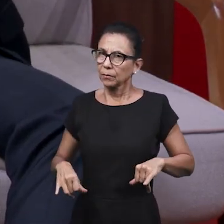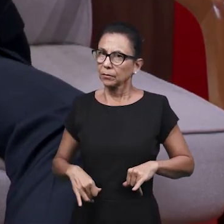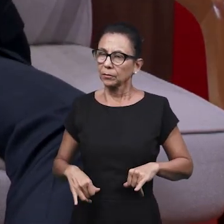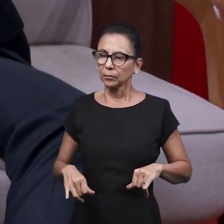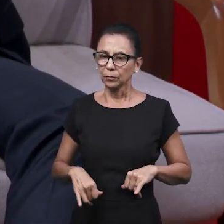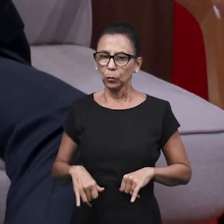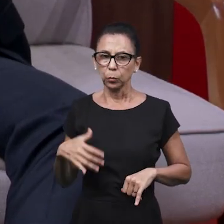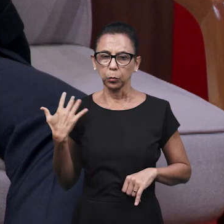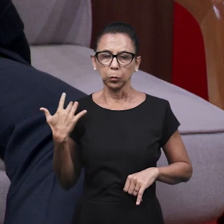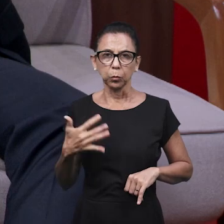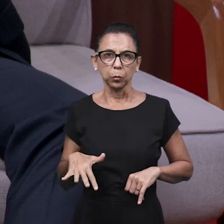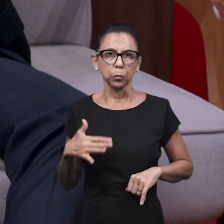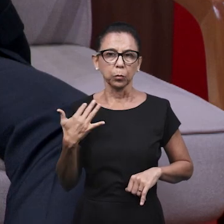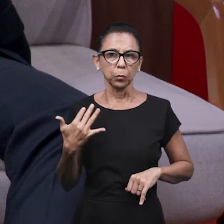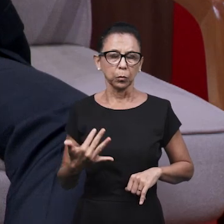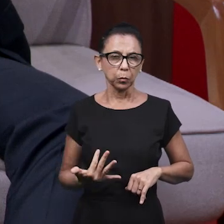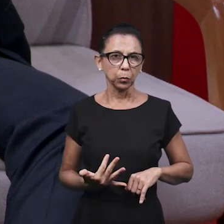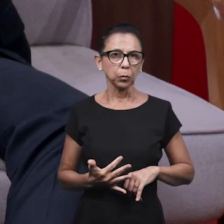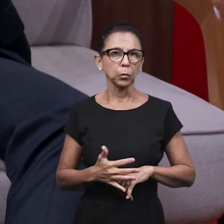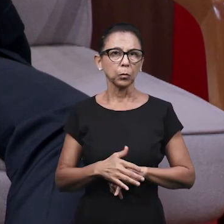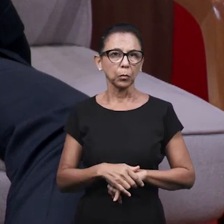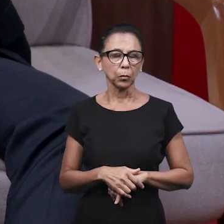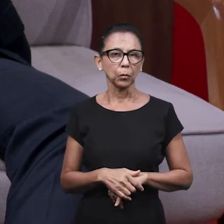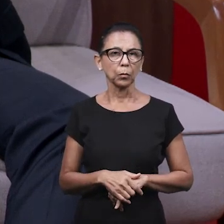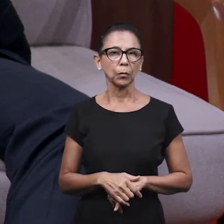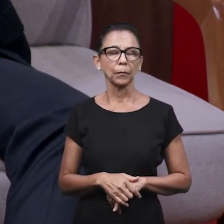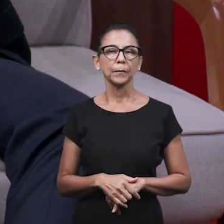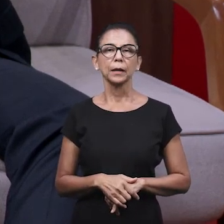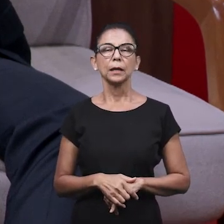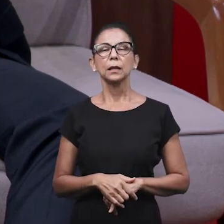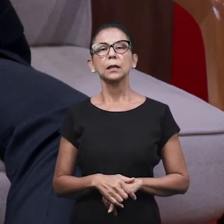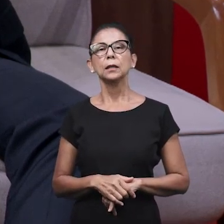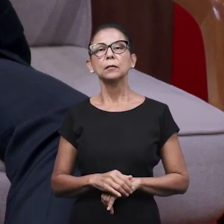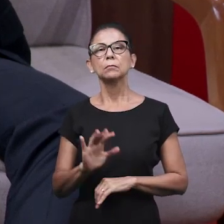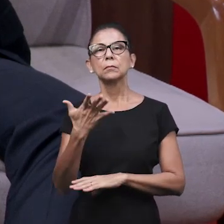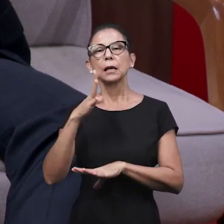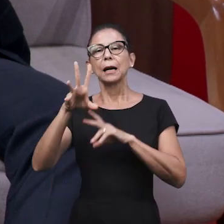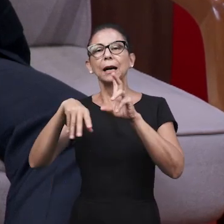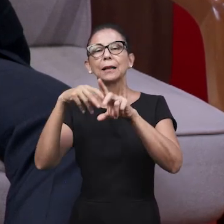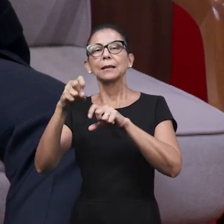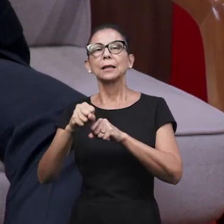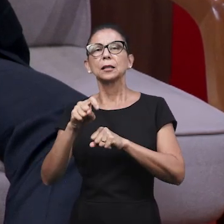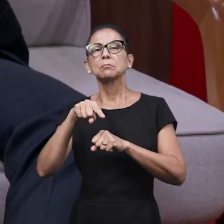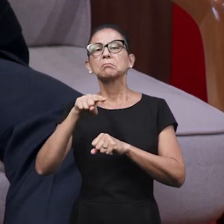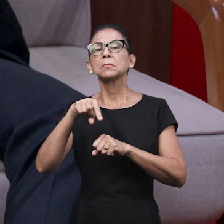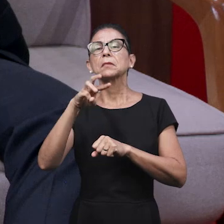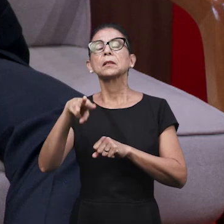Et le texte dit que celui qui a porté le bout de bois ne peut pas.